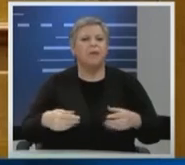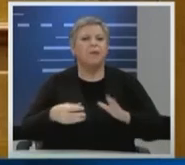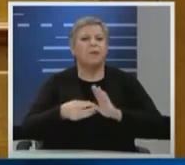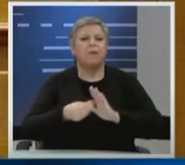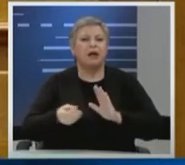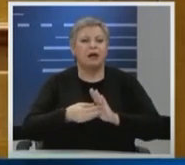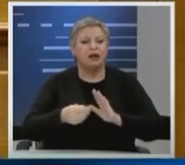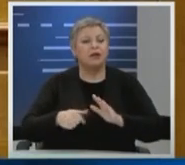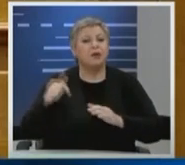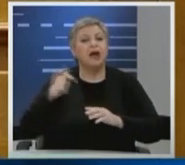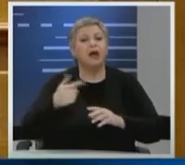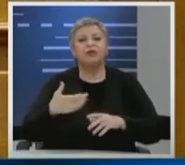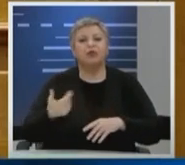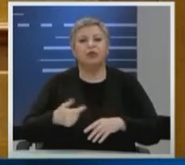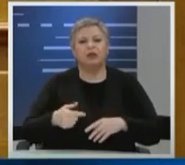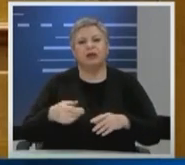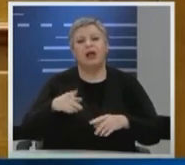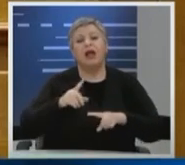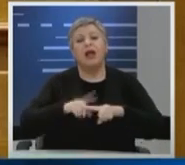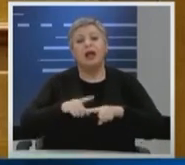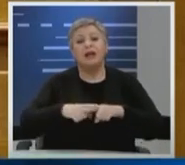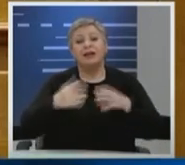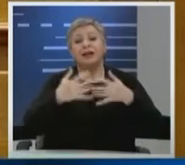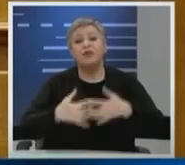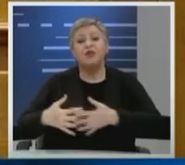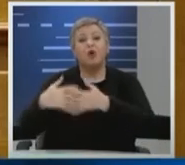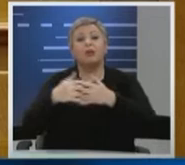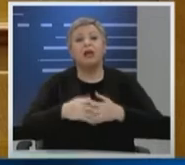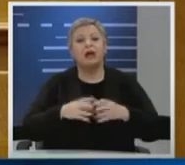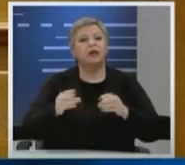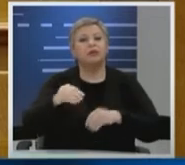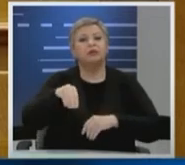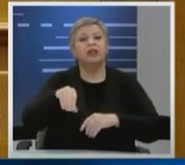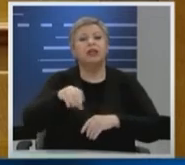είναι η ελληνική βιομηχανία ζάχαρης, ή επιδοτείται